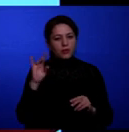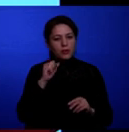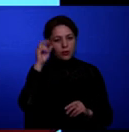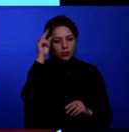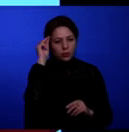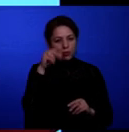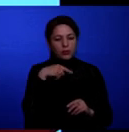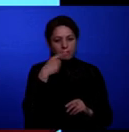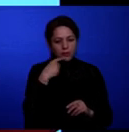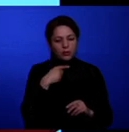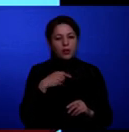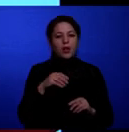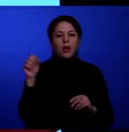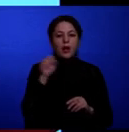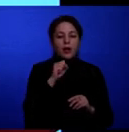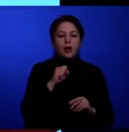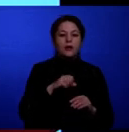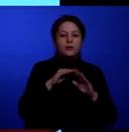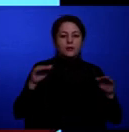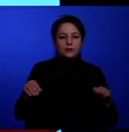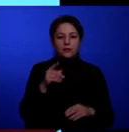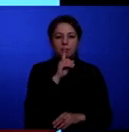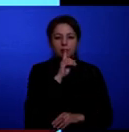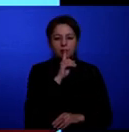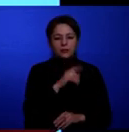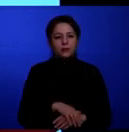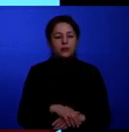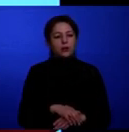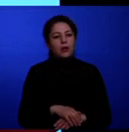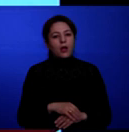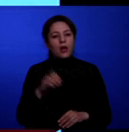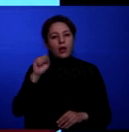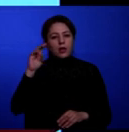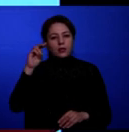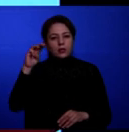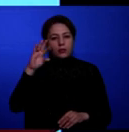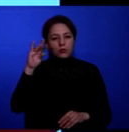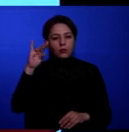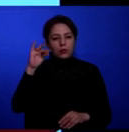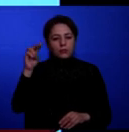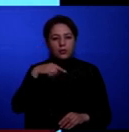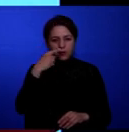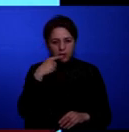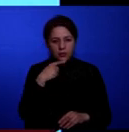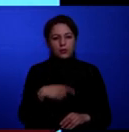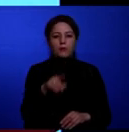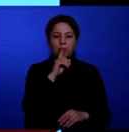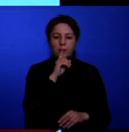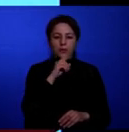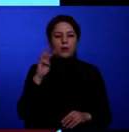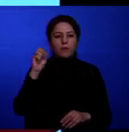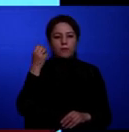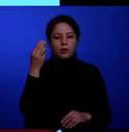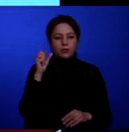молчат антонимы говорит молчат маша поссорилась с